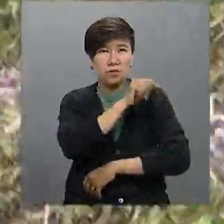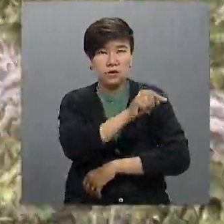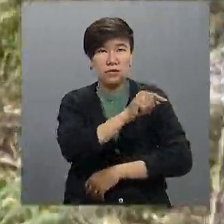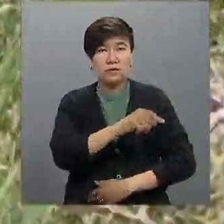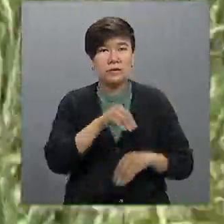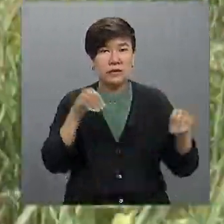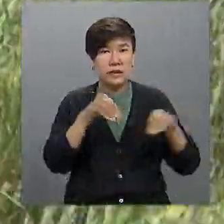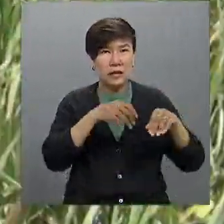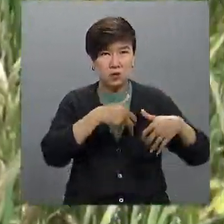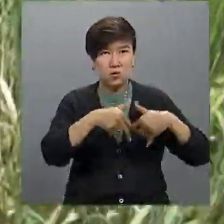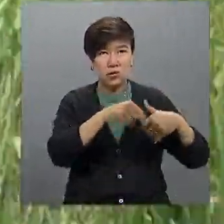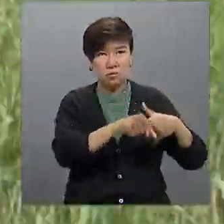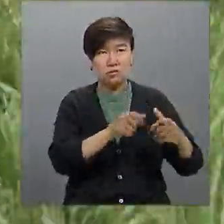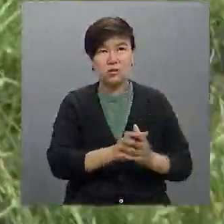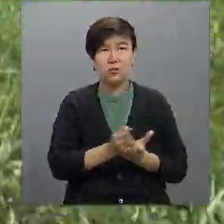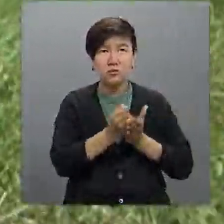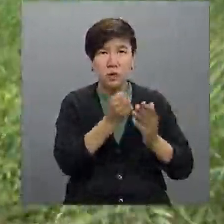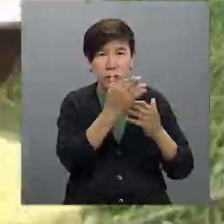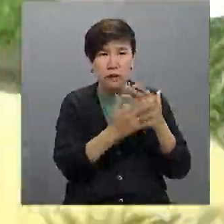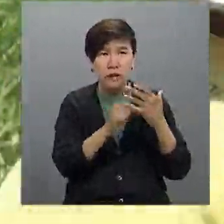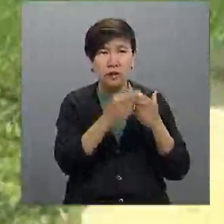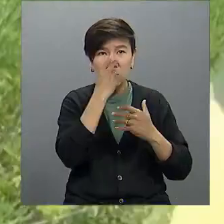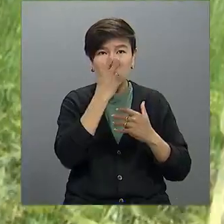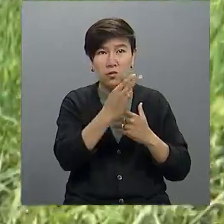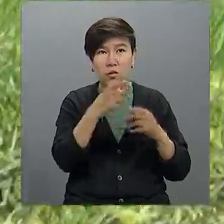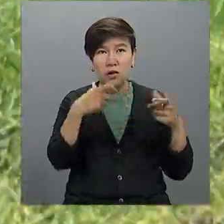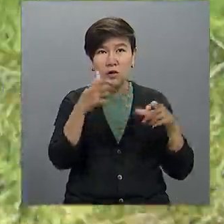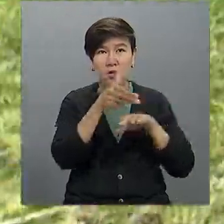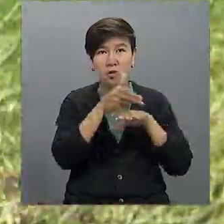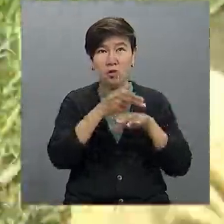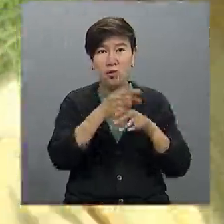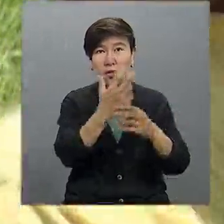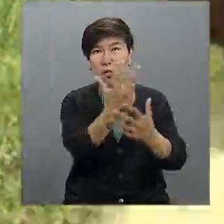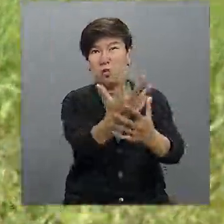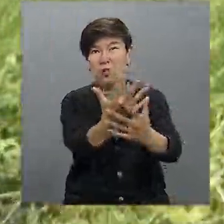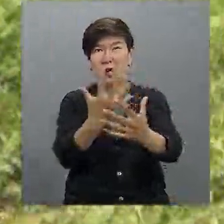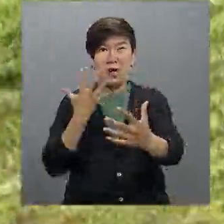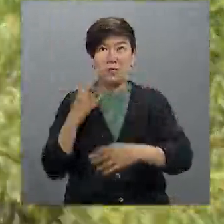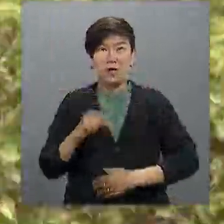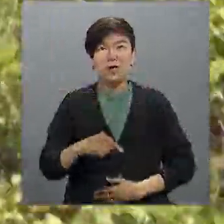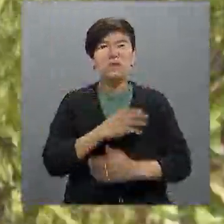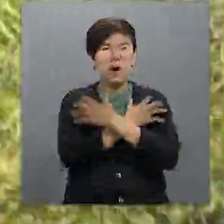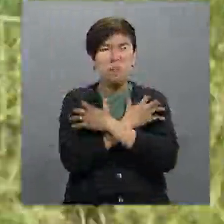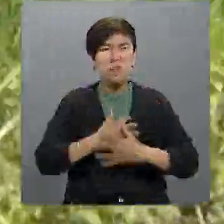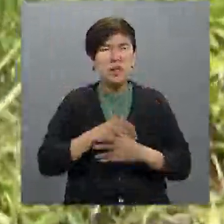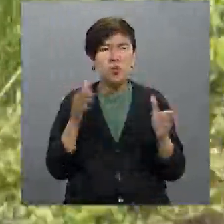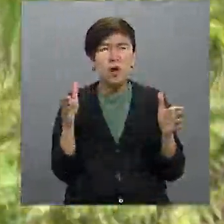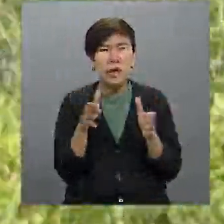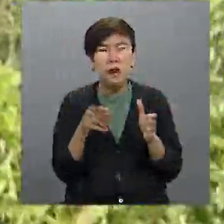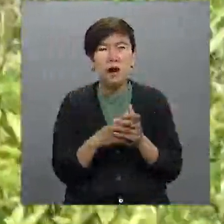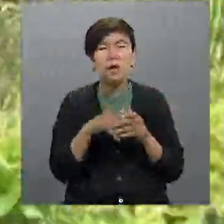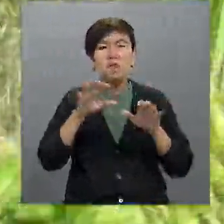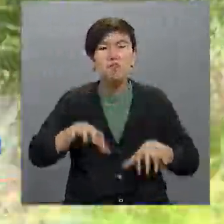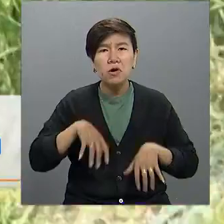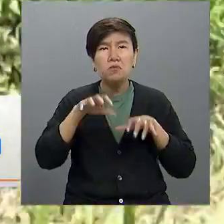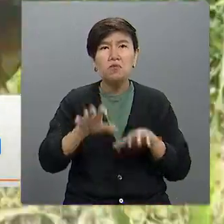คุณผู้ชมคะให้ภาพมันเล่าเรื่องนี่นะคะตอนแรกเขาก็บอกว่าโอ้ยหมีตัวไม่ใหญ่หรอกคงไม่วิ่งเร็วหรอกปรากฏป่ารา